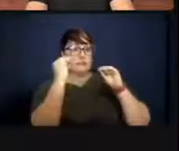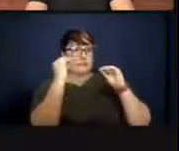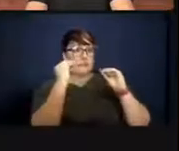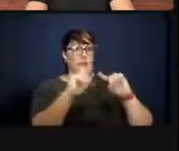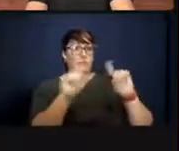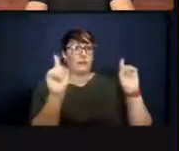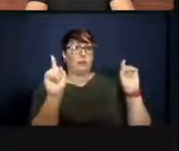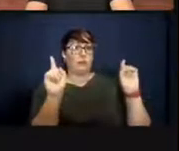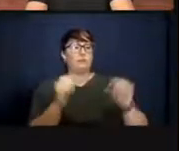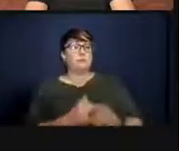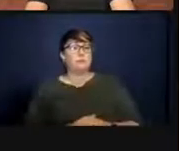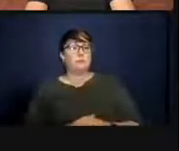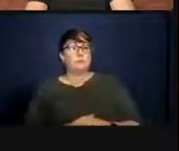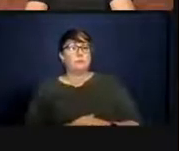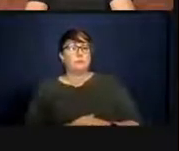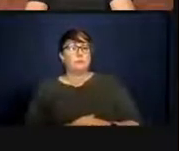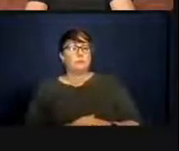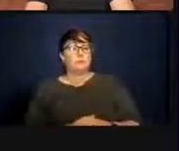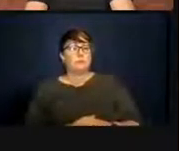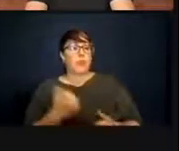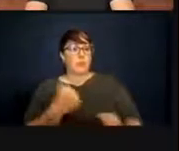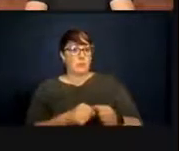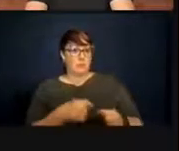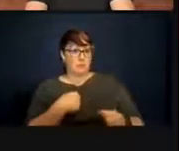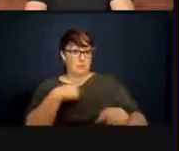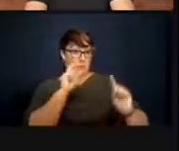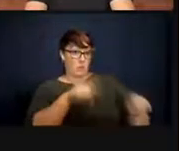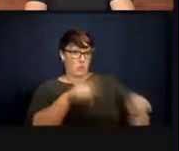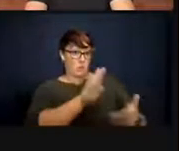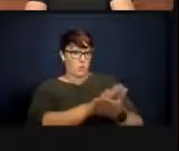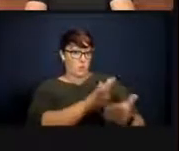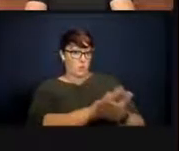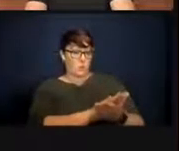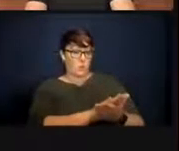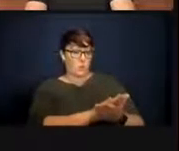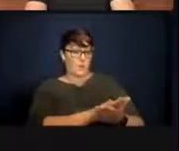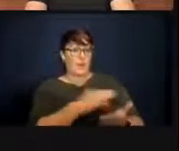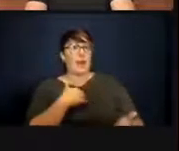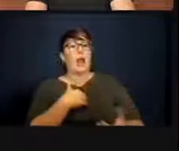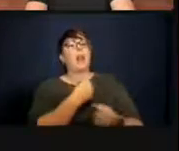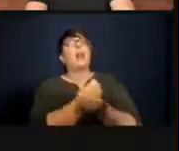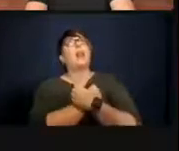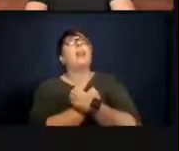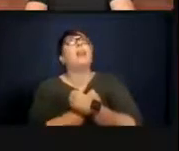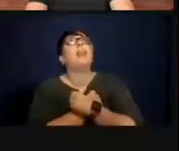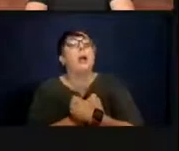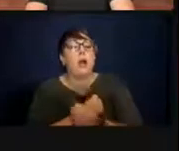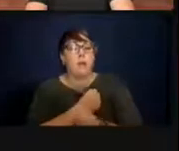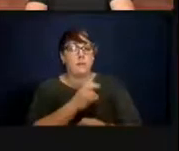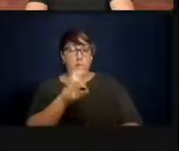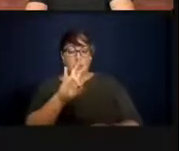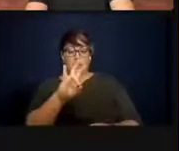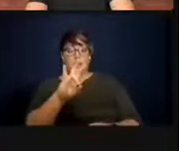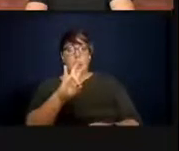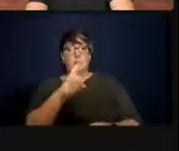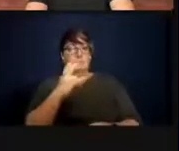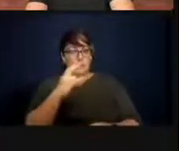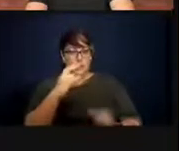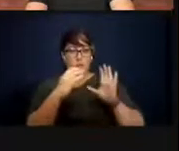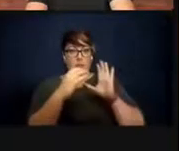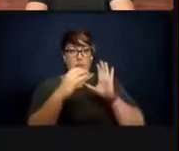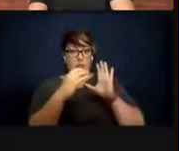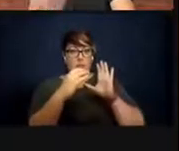tumeweza kukua na mitazamo mipya inayohusiana na mambo ya elimu, masuala ya